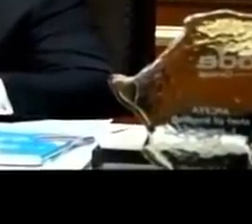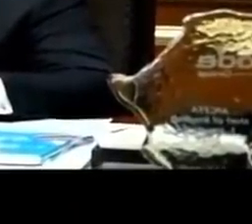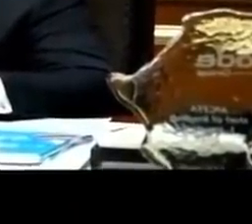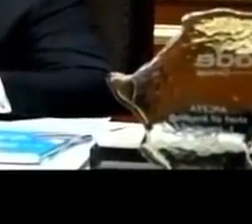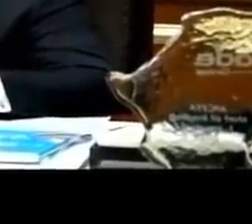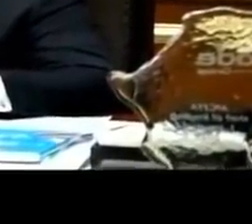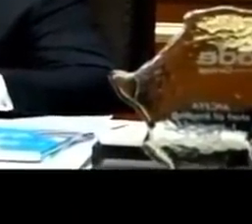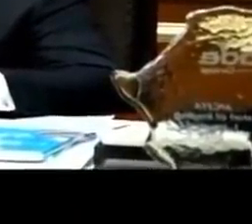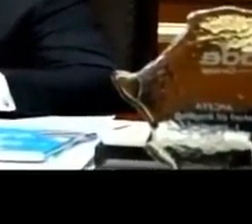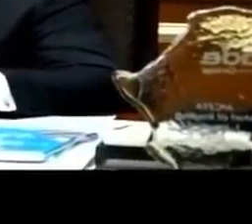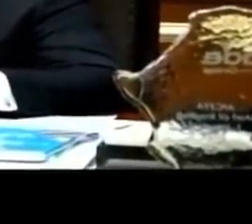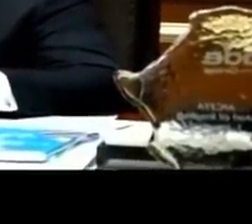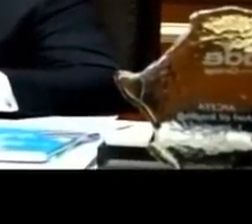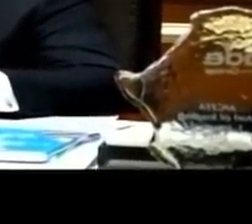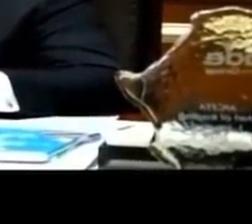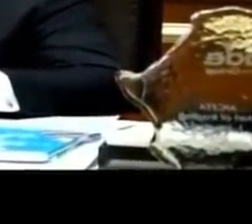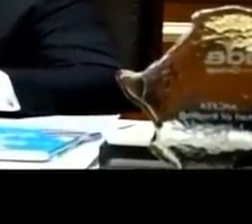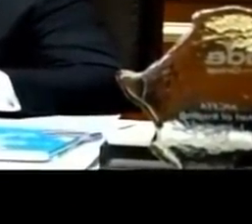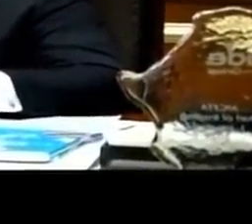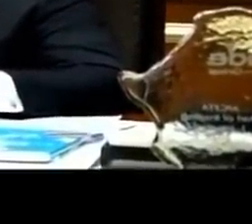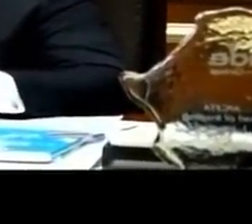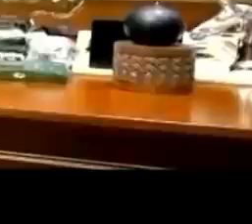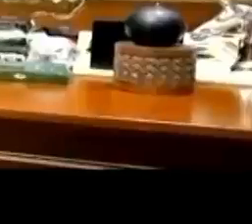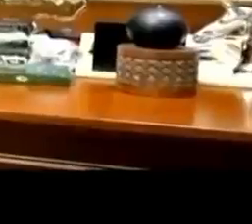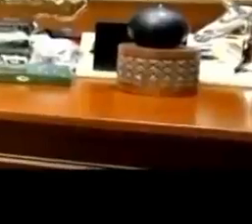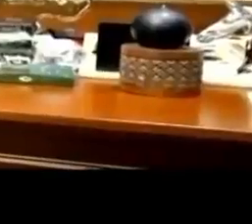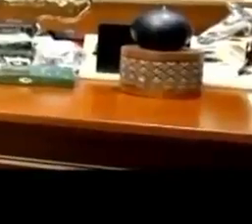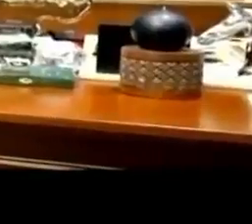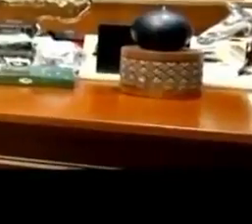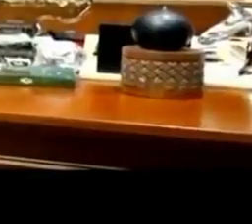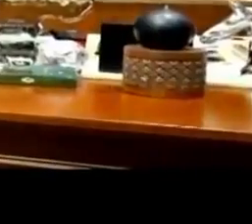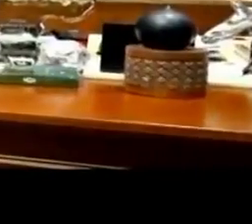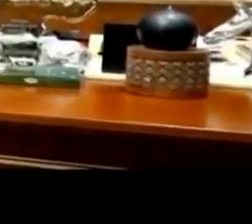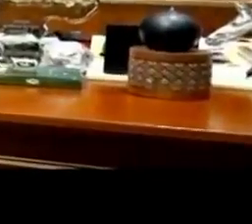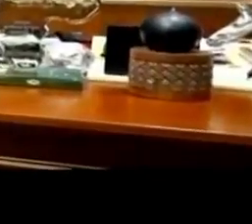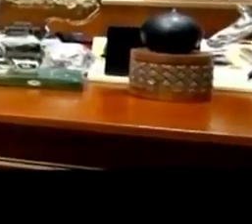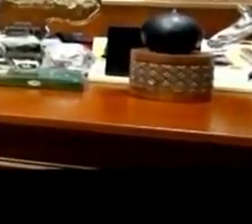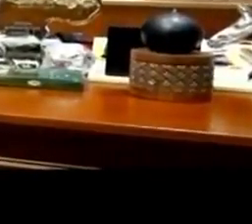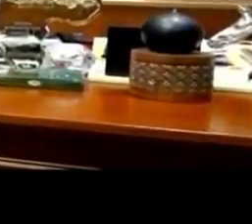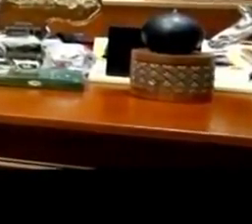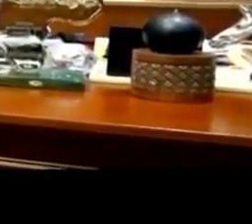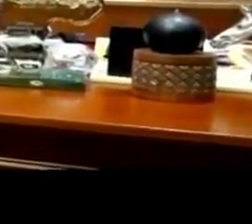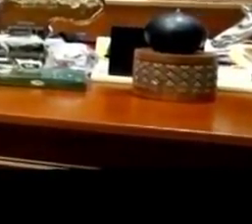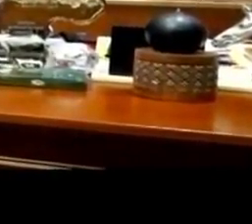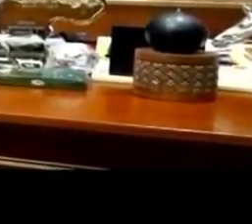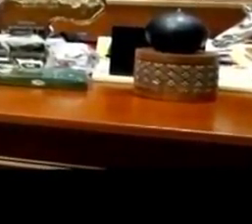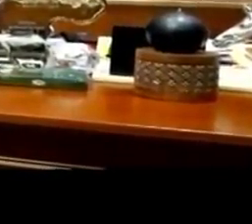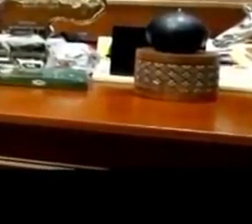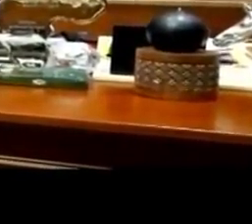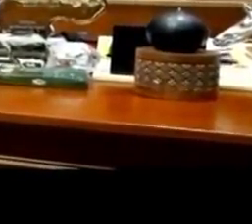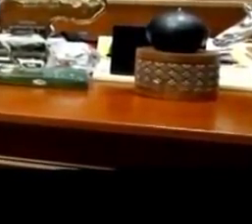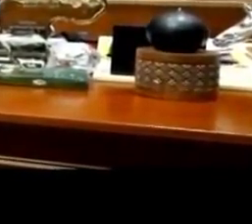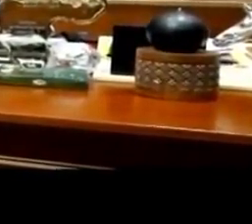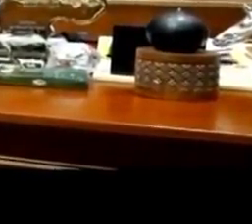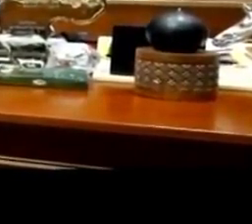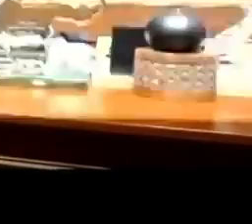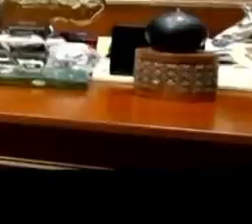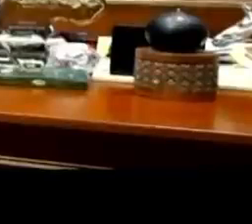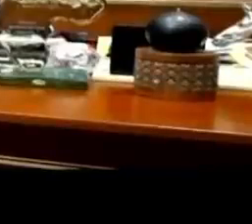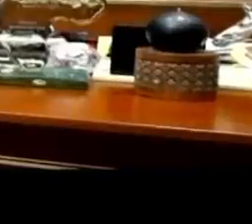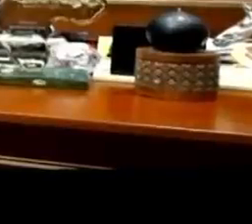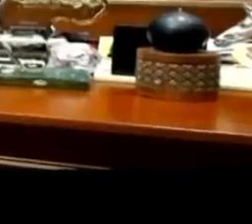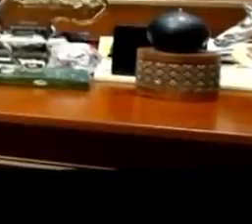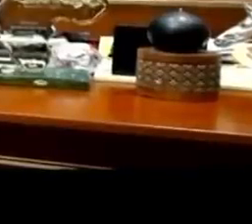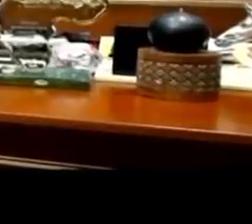à rejoindre inconditionnellement le processus de paix et l'engagement de nos forces de défense et de sécurité à